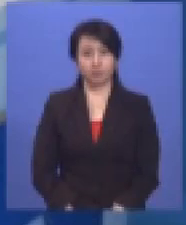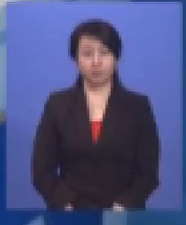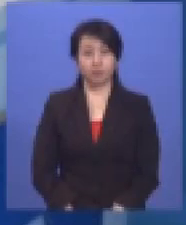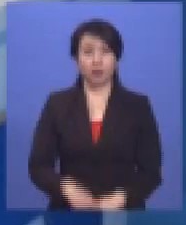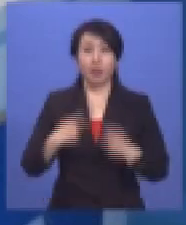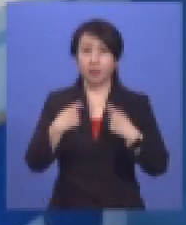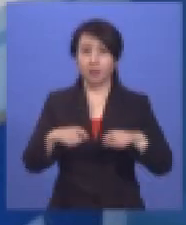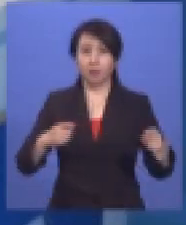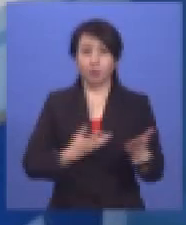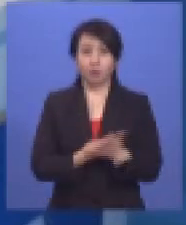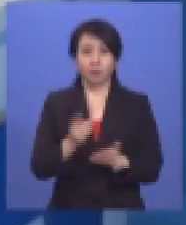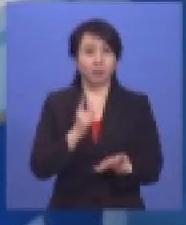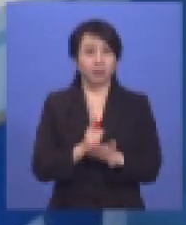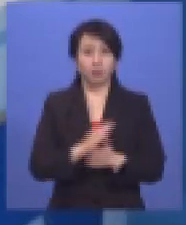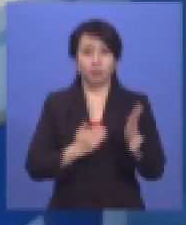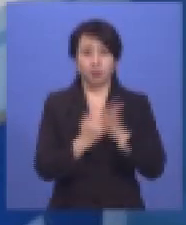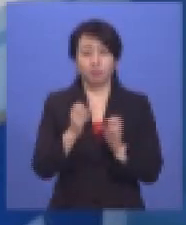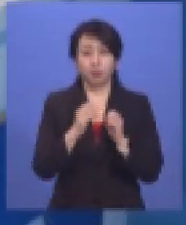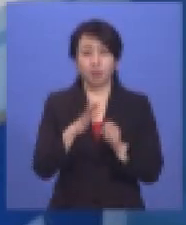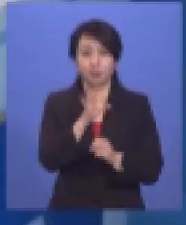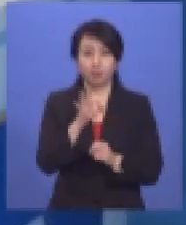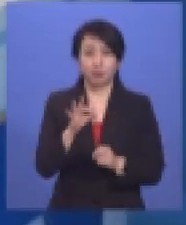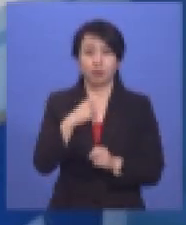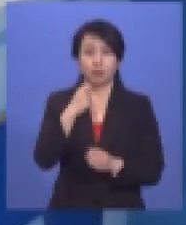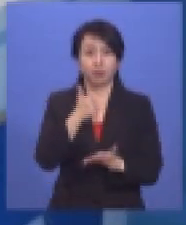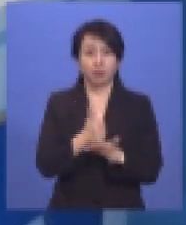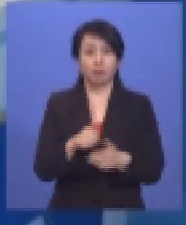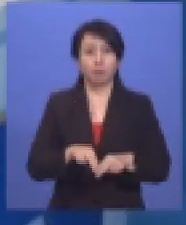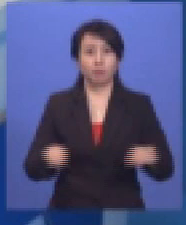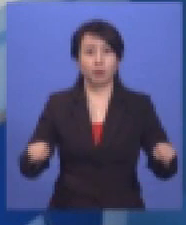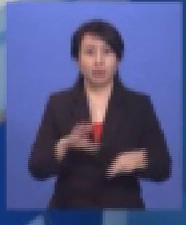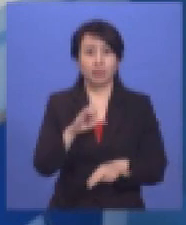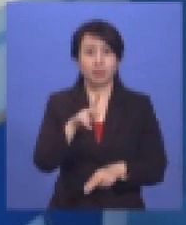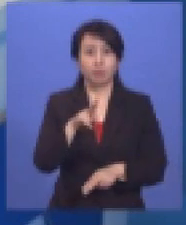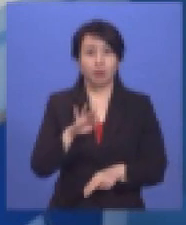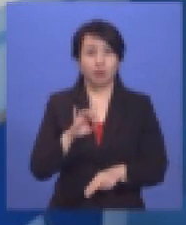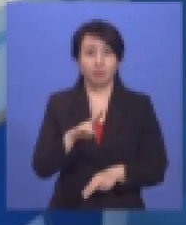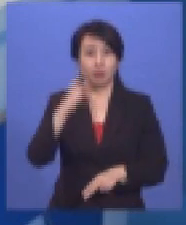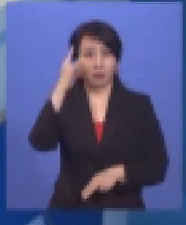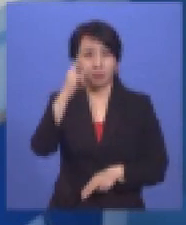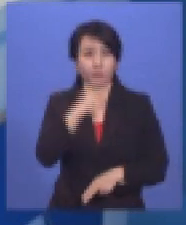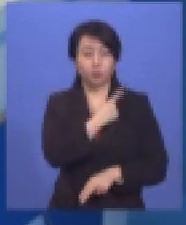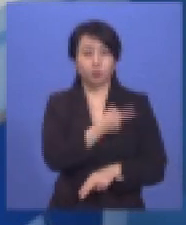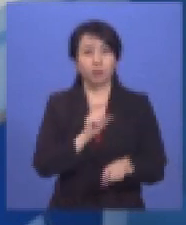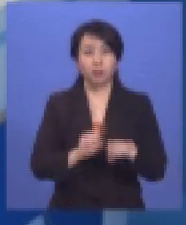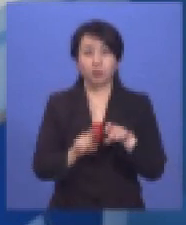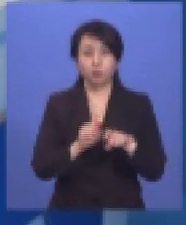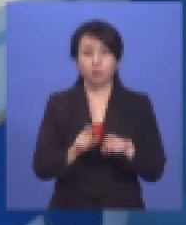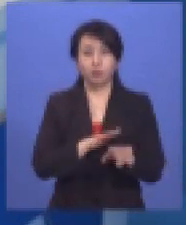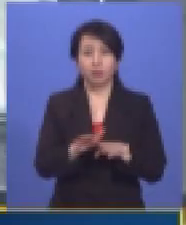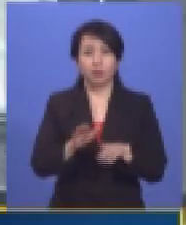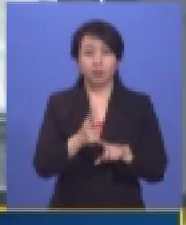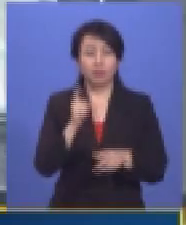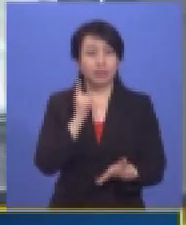торговая надбавка не должна превышать 15 процентов отметил глава правительства алихан смаилов в казахстане усилен контроль за соблюдением